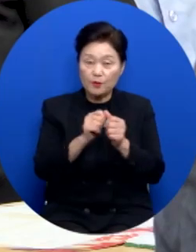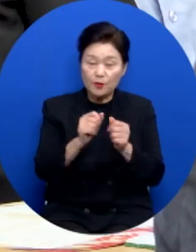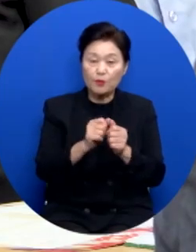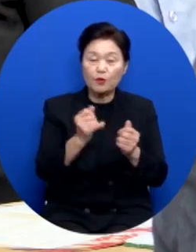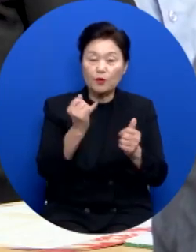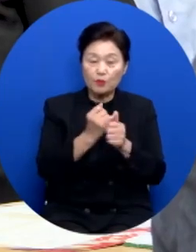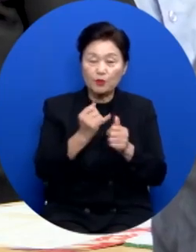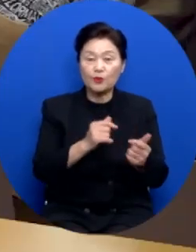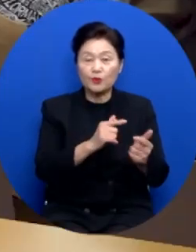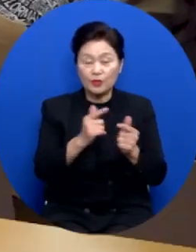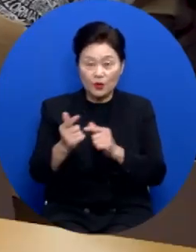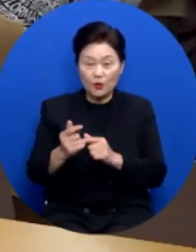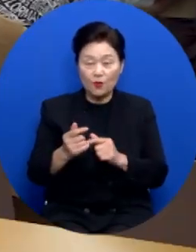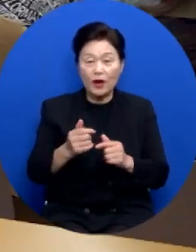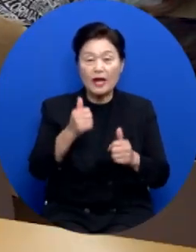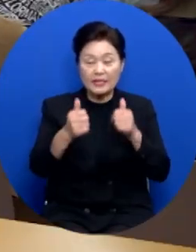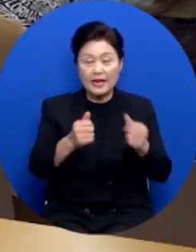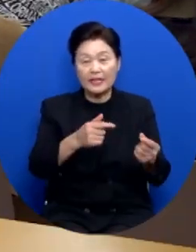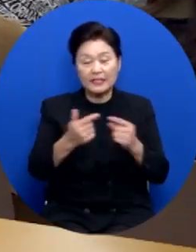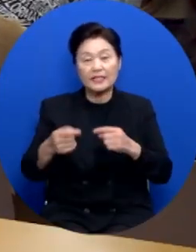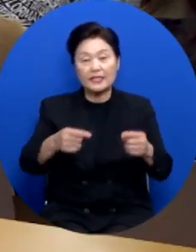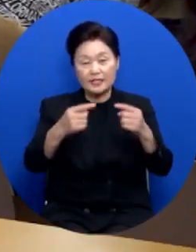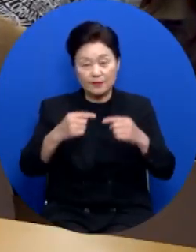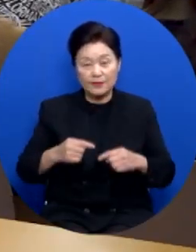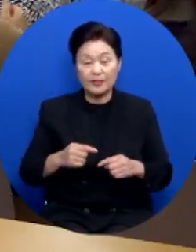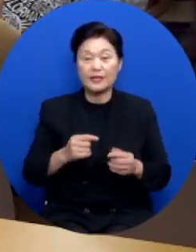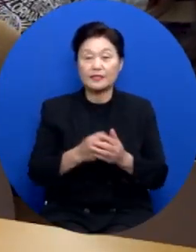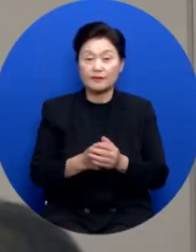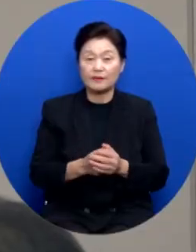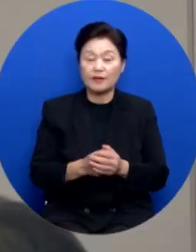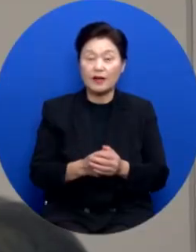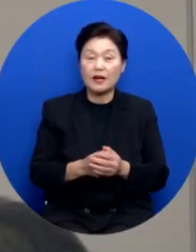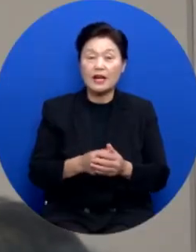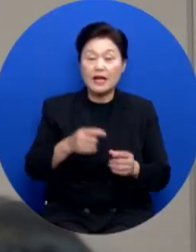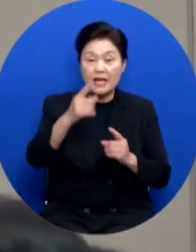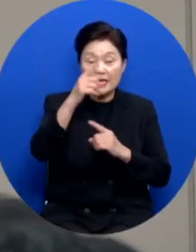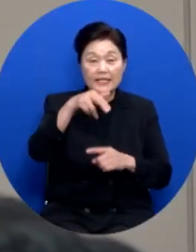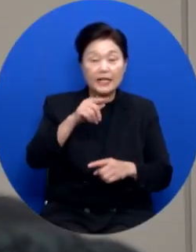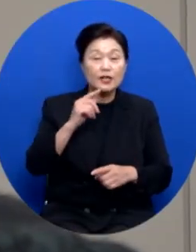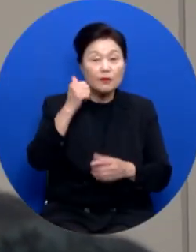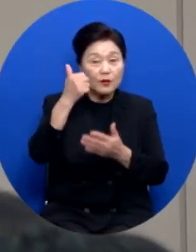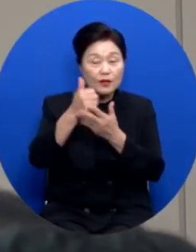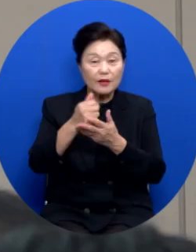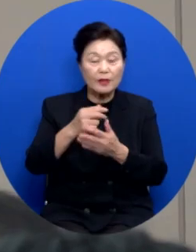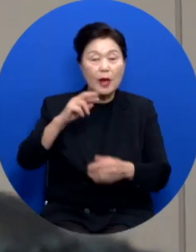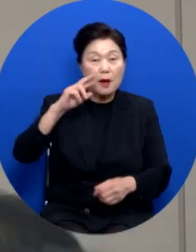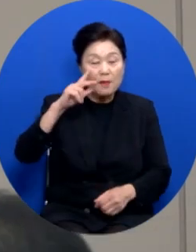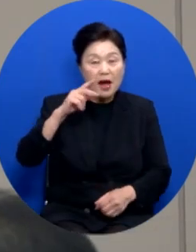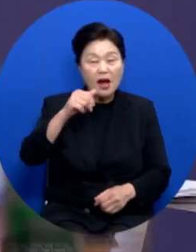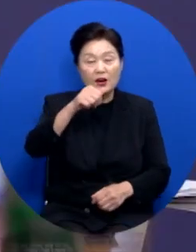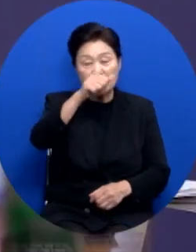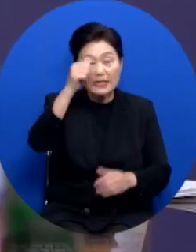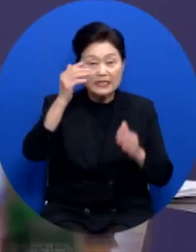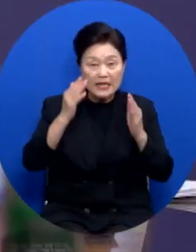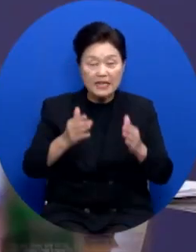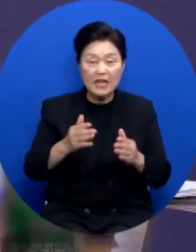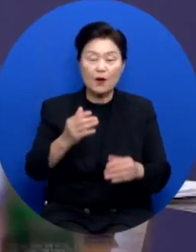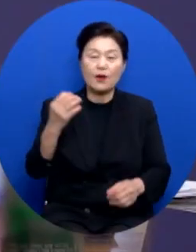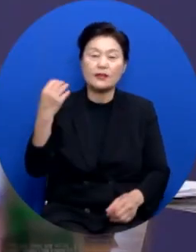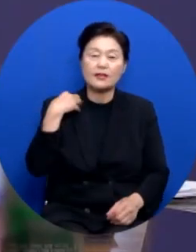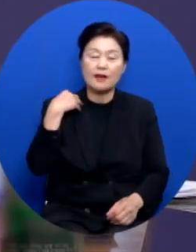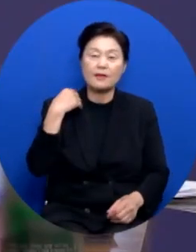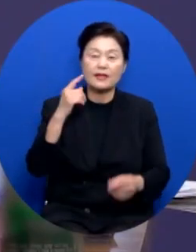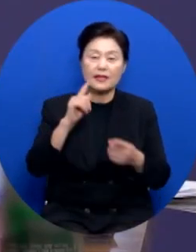회장을 비롯한 내빈들이 참석했으며 군산삼학교회 이상일 목사가 바울의 생애와 사명을 주제로